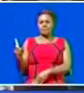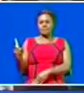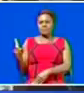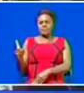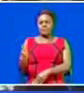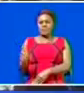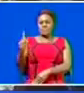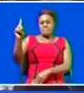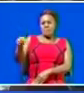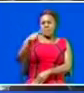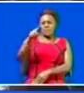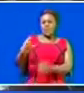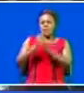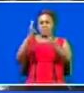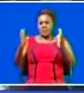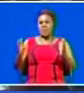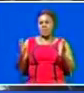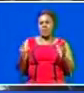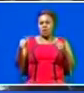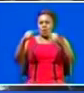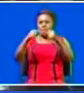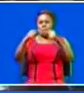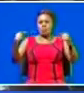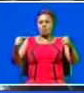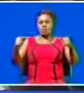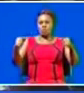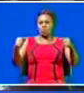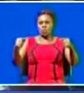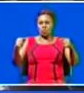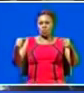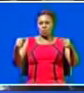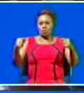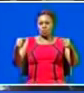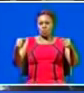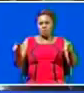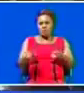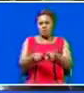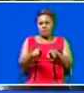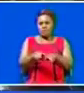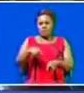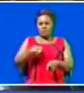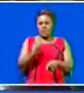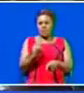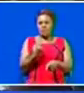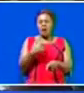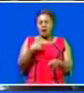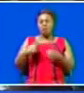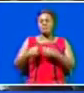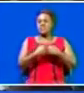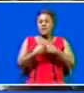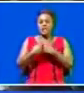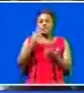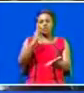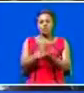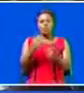Itakuwa makosa kwetu kuwa upinzani. Na ndio kwa sababu nasema tuna changamoto kweli,